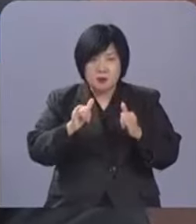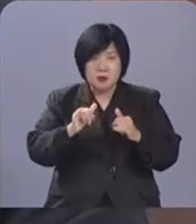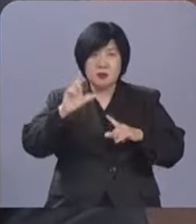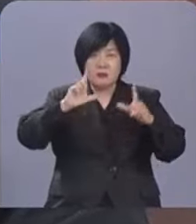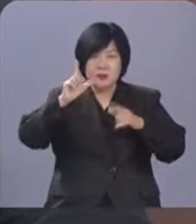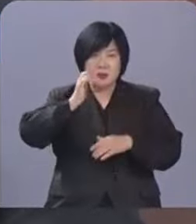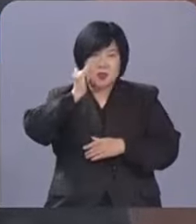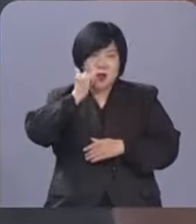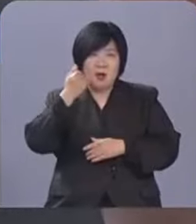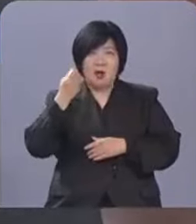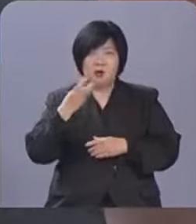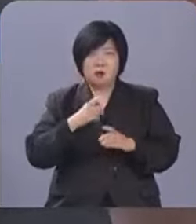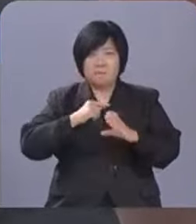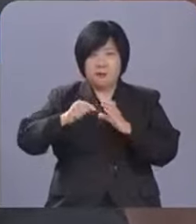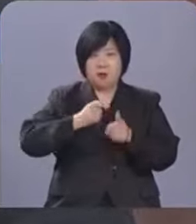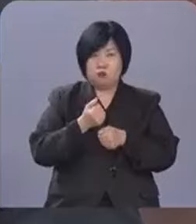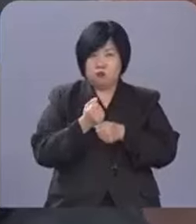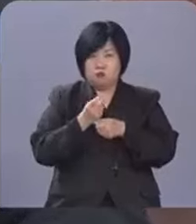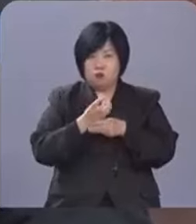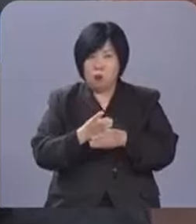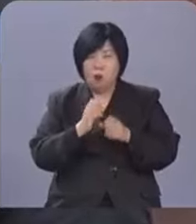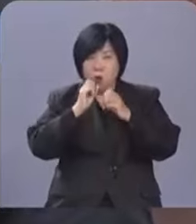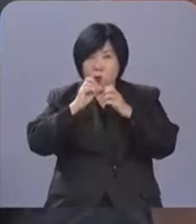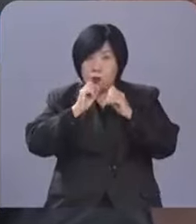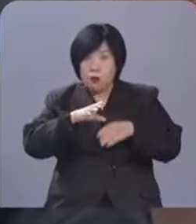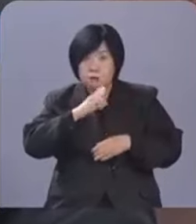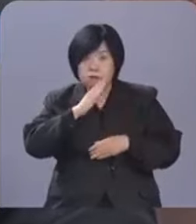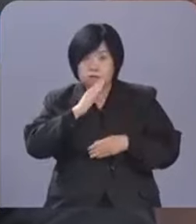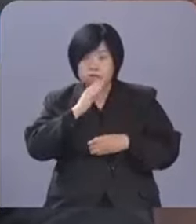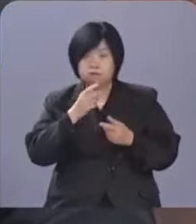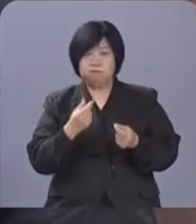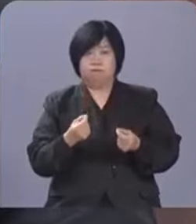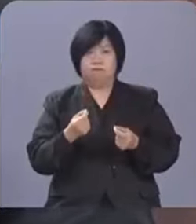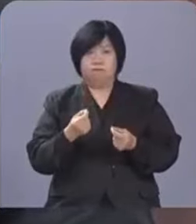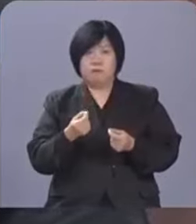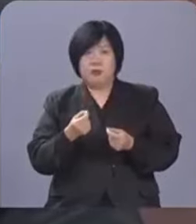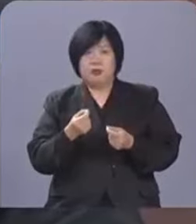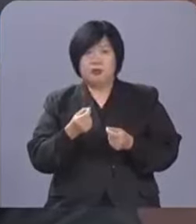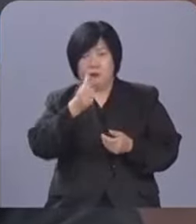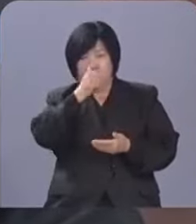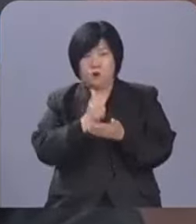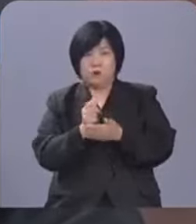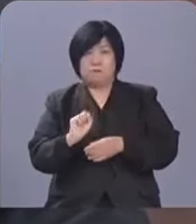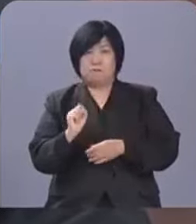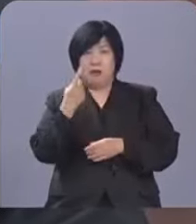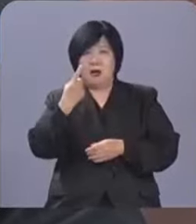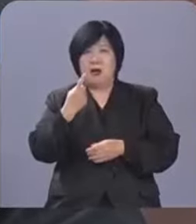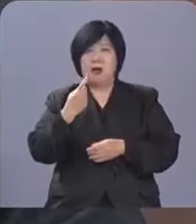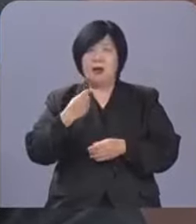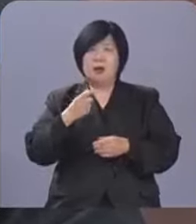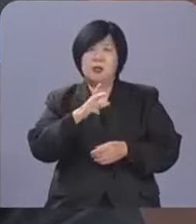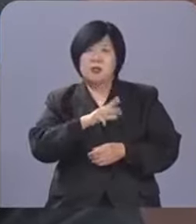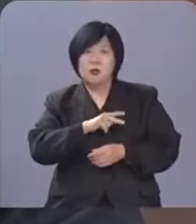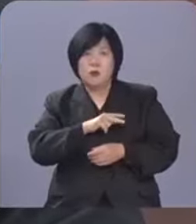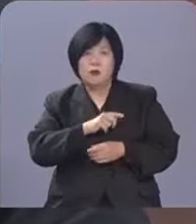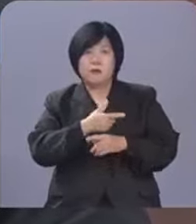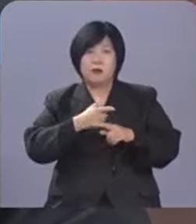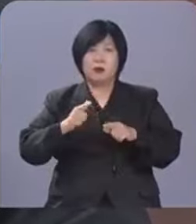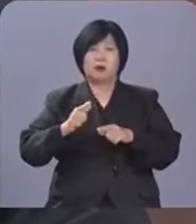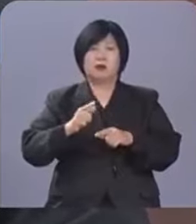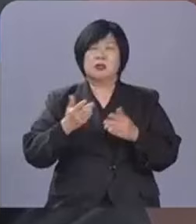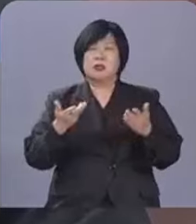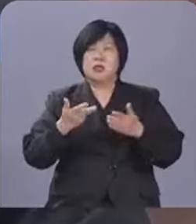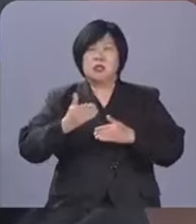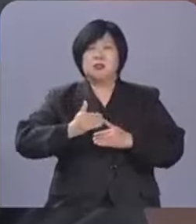연락처나 뭐 이메일 주사나 이런 걸 많이 홍보를 해야 되는 상황인데 이런 그 범죄로 인해서 우리 의원님들의 어떤